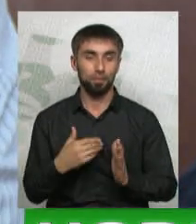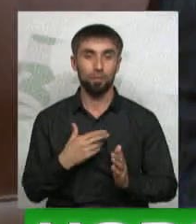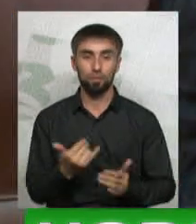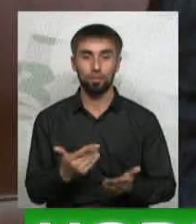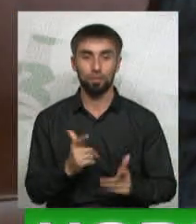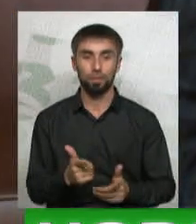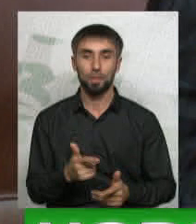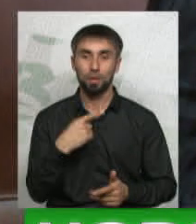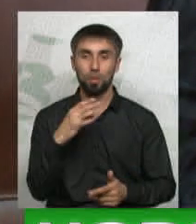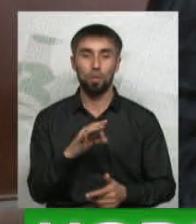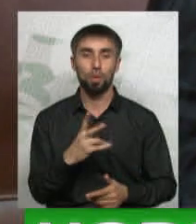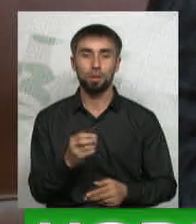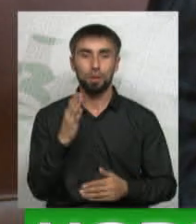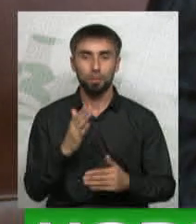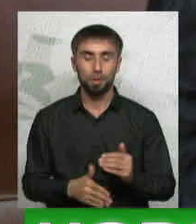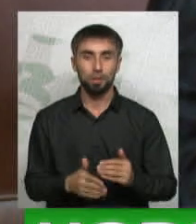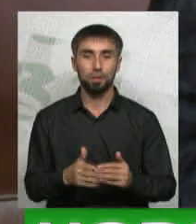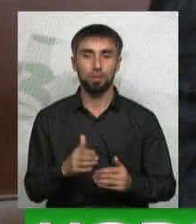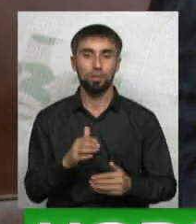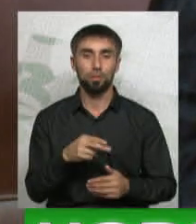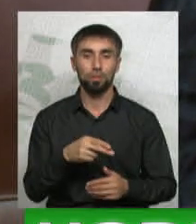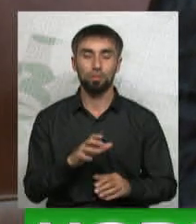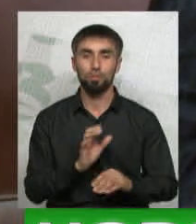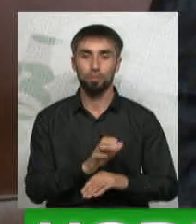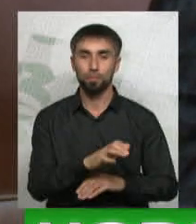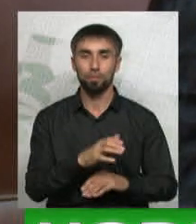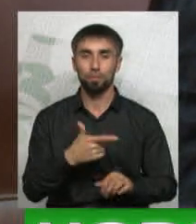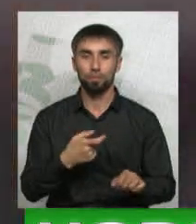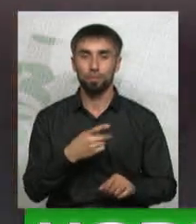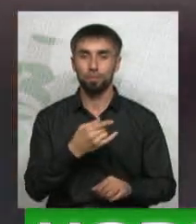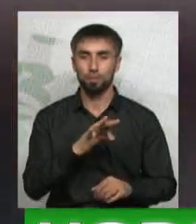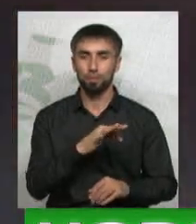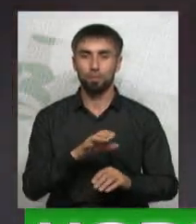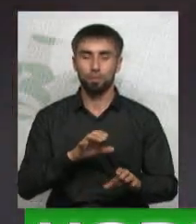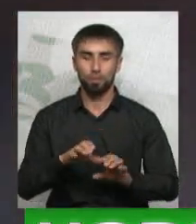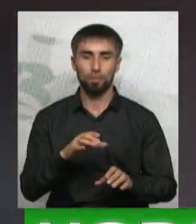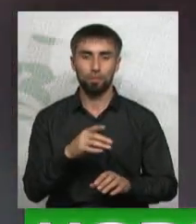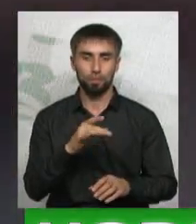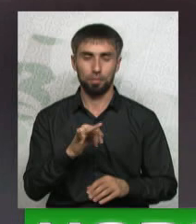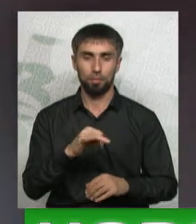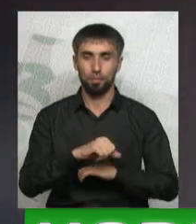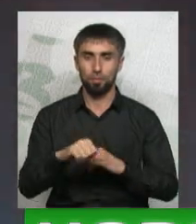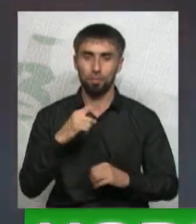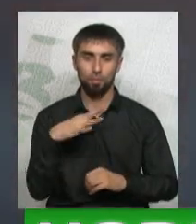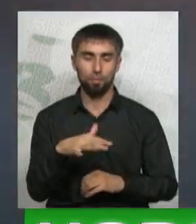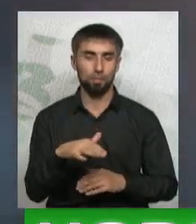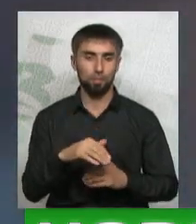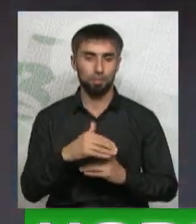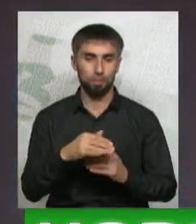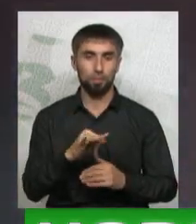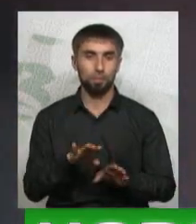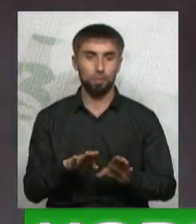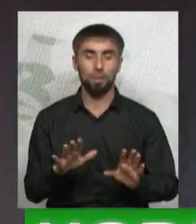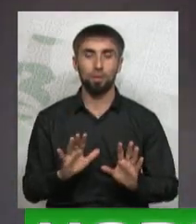готов. Говорили о непрекращающихся поставках оружия коалиции НАТО, провокационных действиях на приграничных с Россией территориях, а